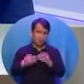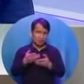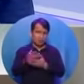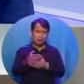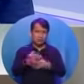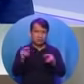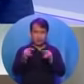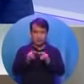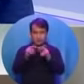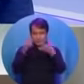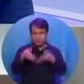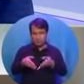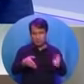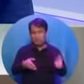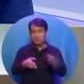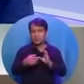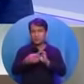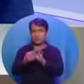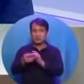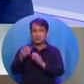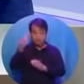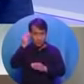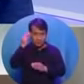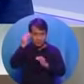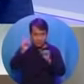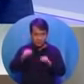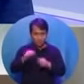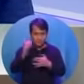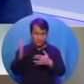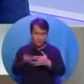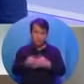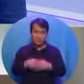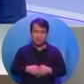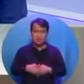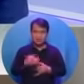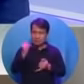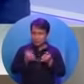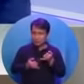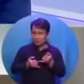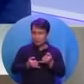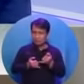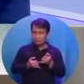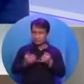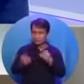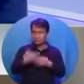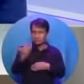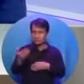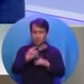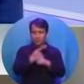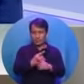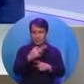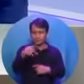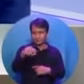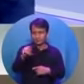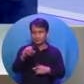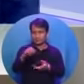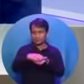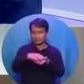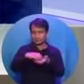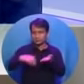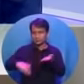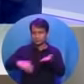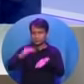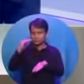as a normal person mentally kapag ganun po ang kaso. Okay, last na naman. So kung halimbawa gagamitin yung depensa ang postpartum, mababawasan yung